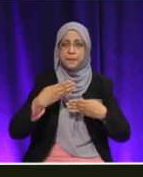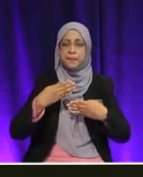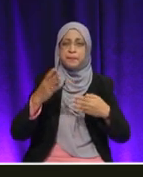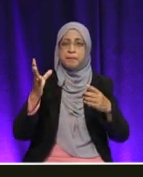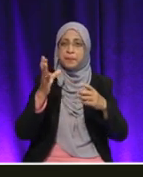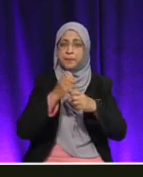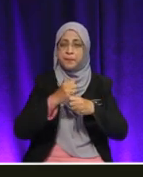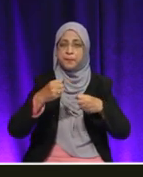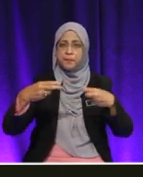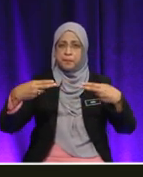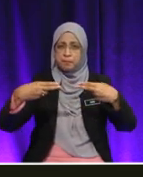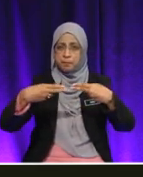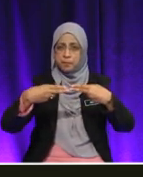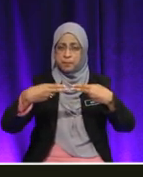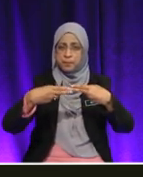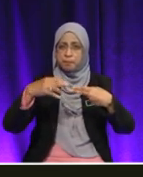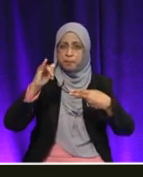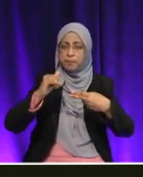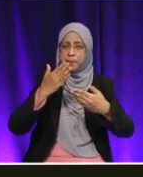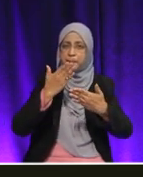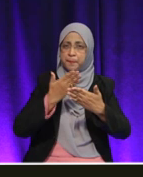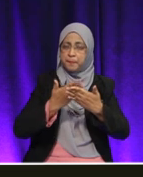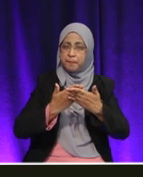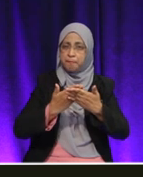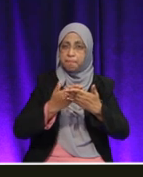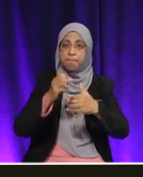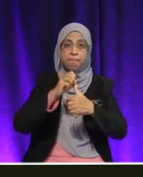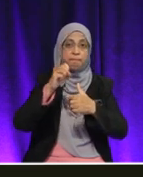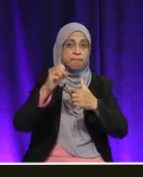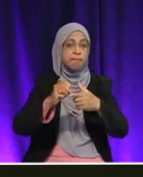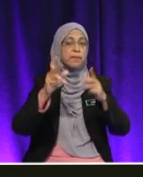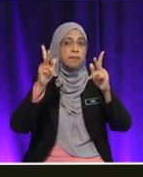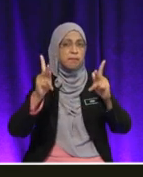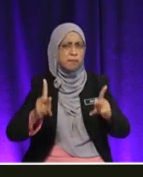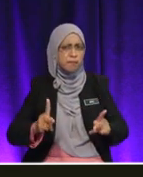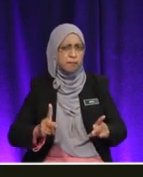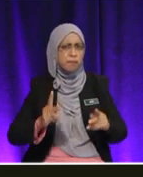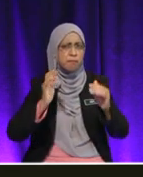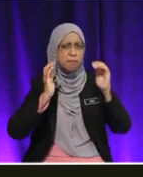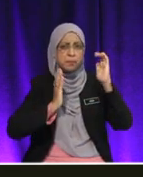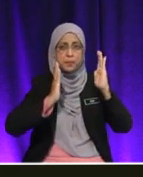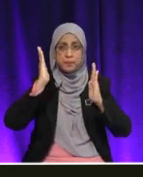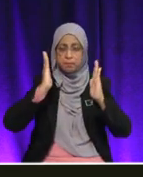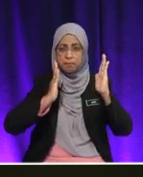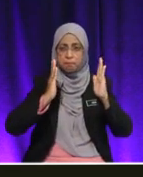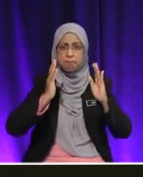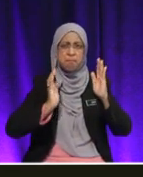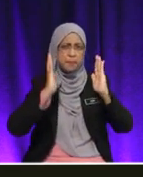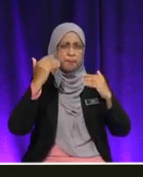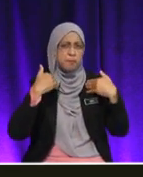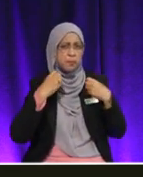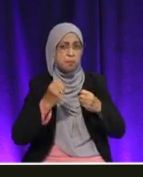mengelakkan perselisihan paham antara kaum yaitu penting terutamanya kita di negara Malaysia yang mempunyai